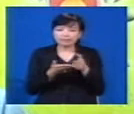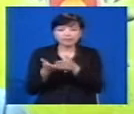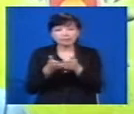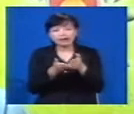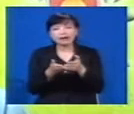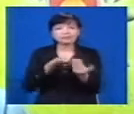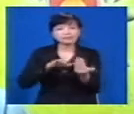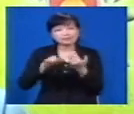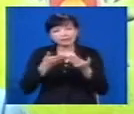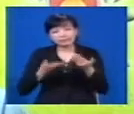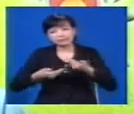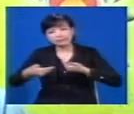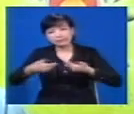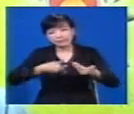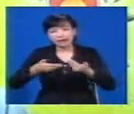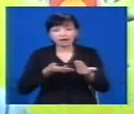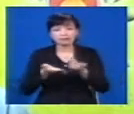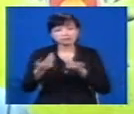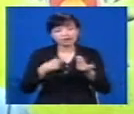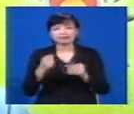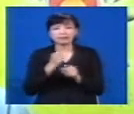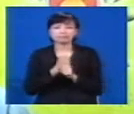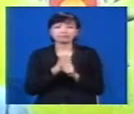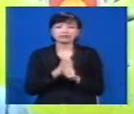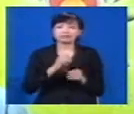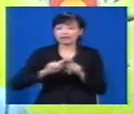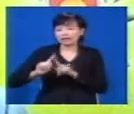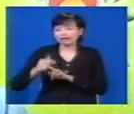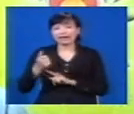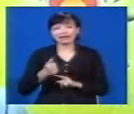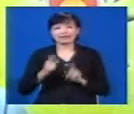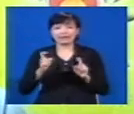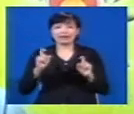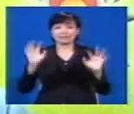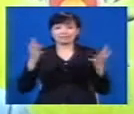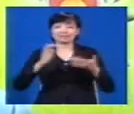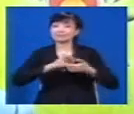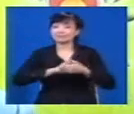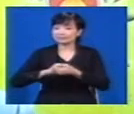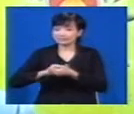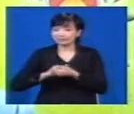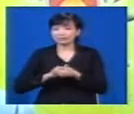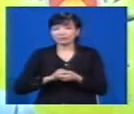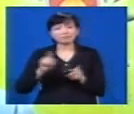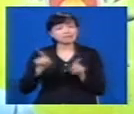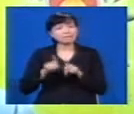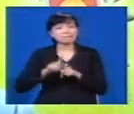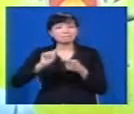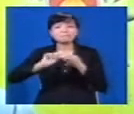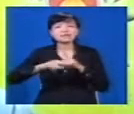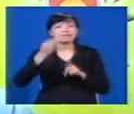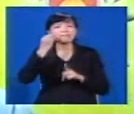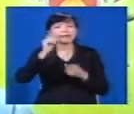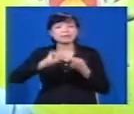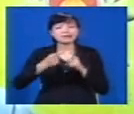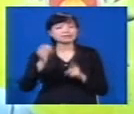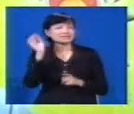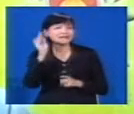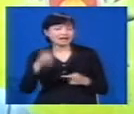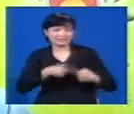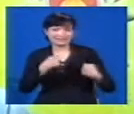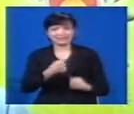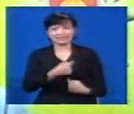ให้ทุกประเทศนั้นสามารถที่จะสัญจรไปมาด้วยความปลอดภัยแล้วก็ความร่วมมือในลักษณะของประเทศเพื่อนบ้านที่อยู่บนความไว้เนื้อเชื่อใจค่ะ